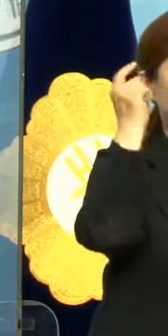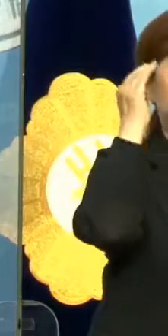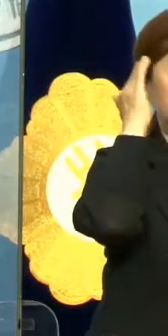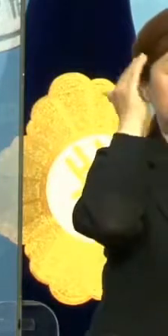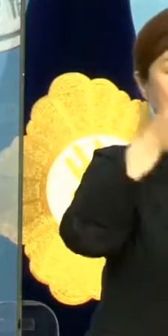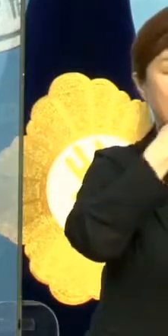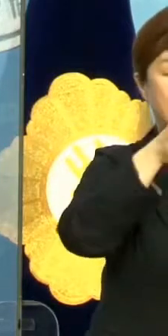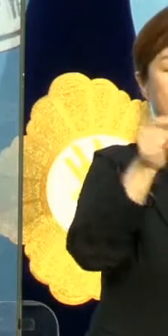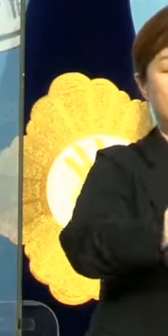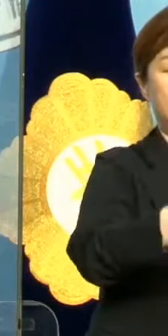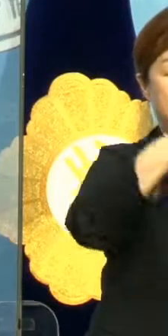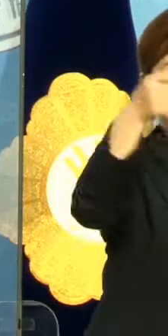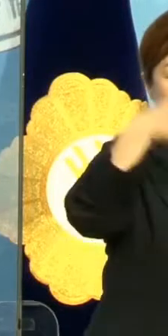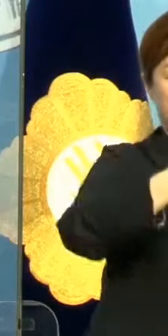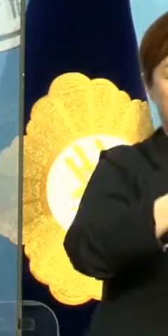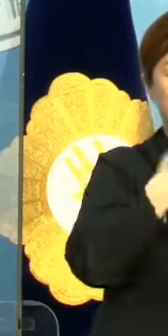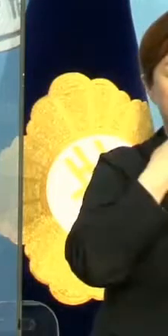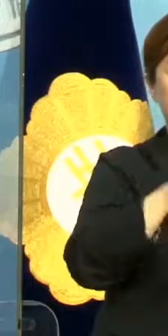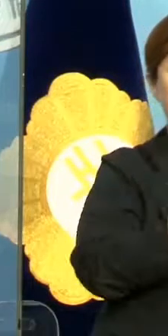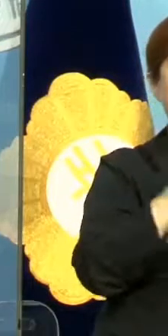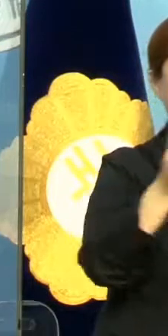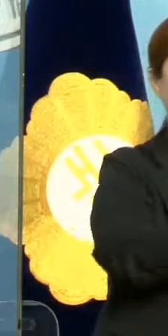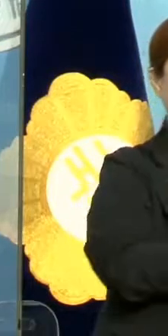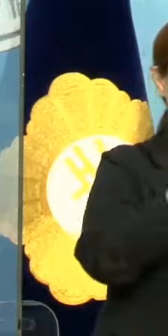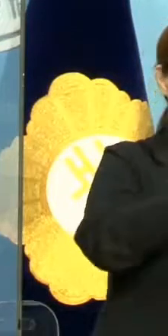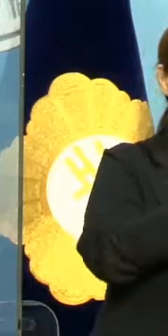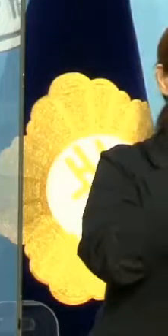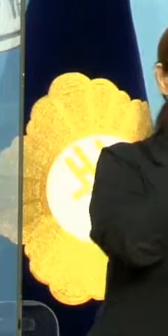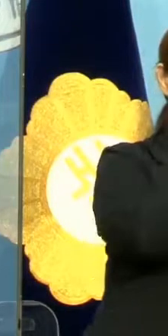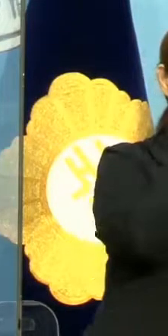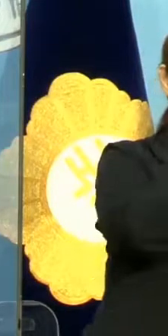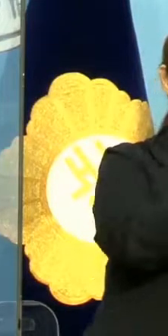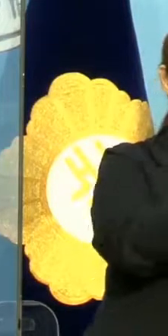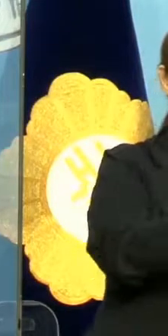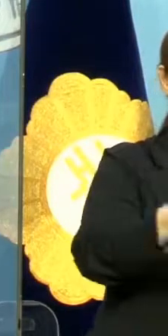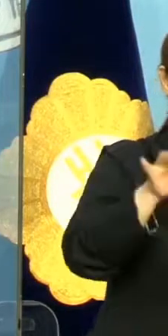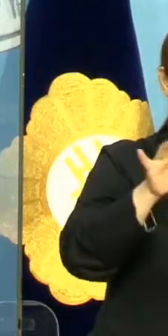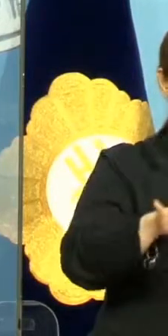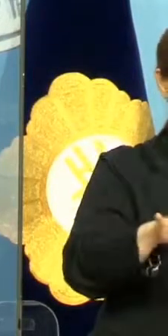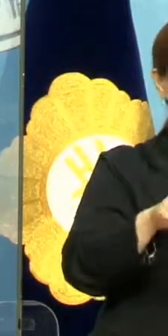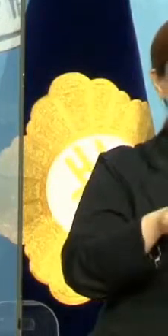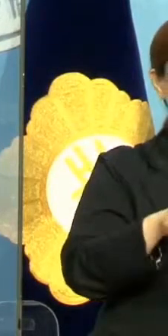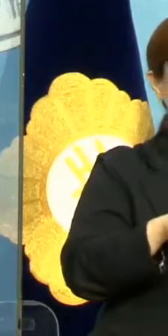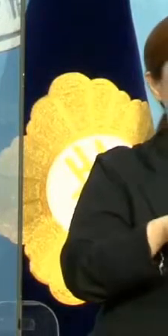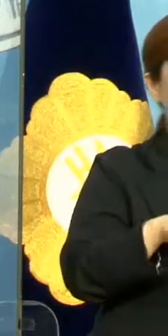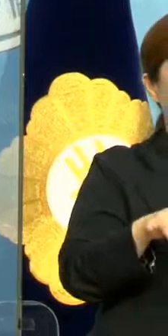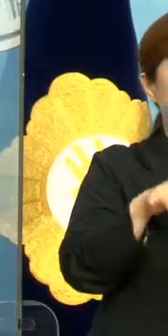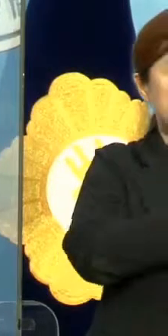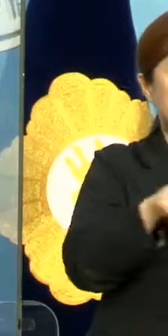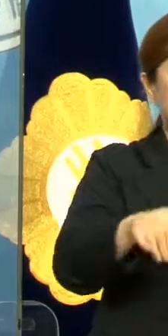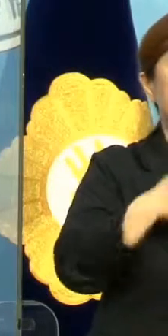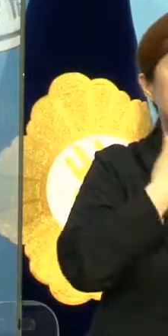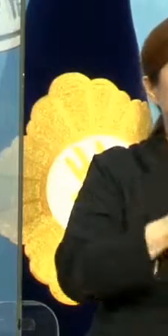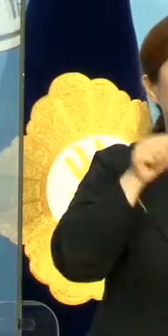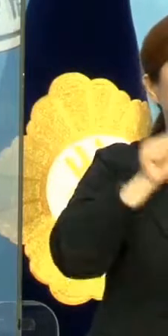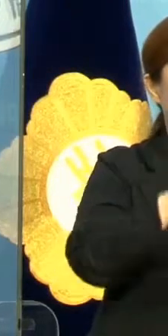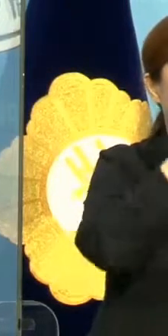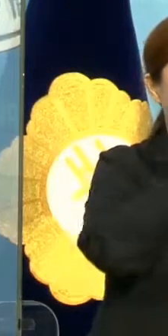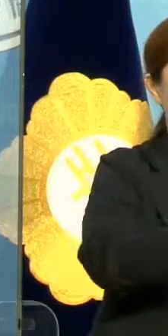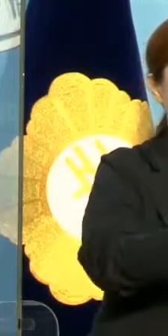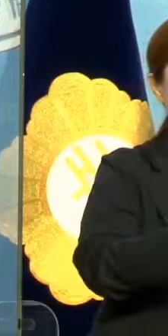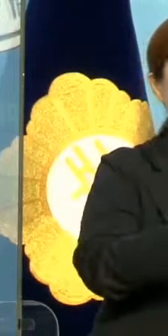아니었다면 국회의원 선거에 나가기 위해 잠시 머물렀던 것이 아니었다면 본인의 기업과